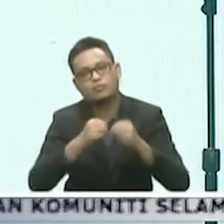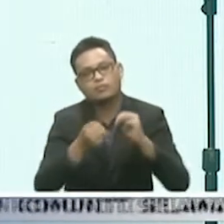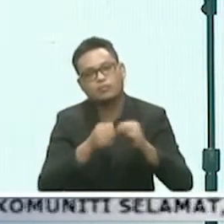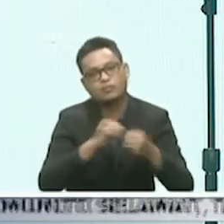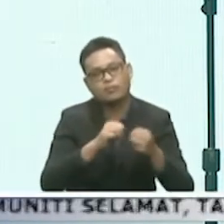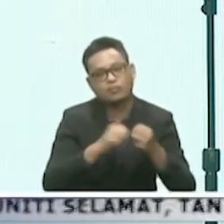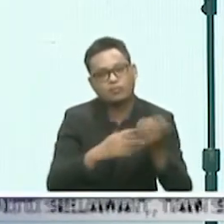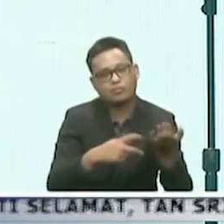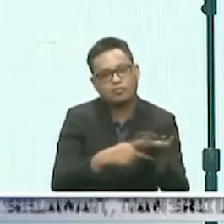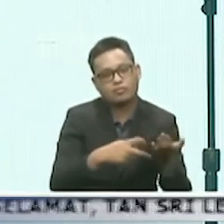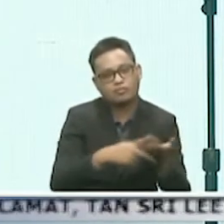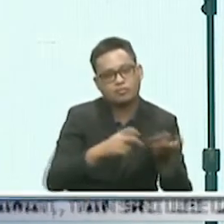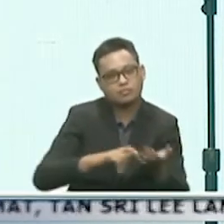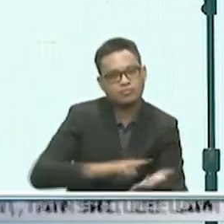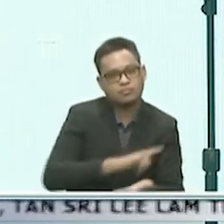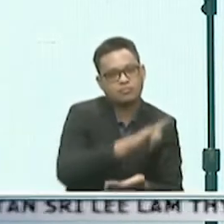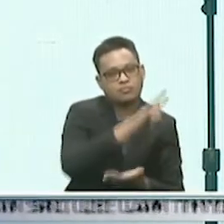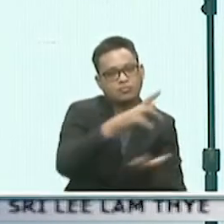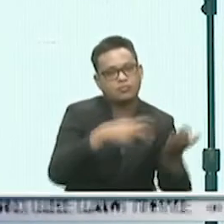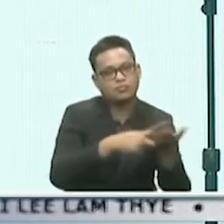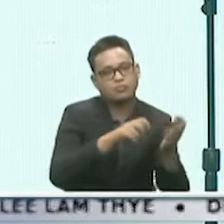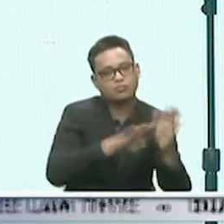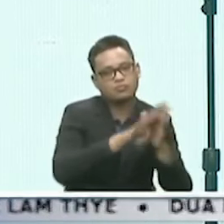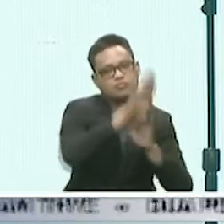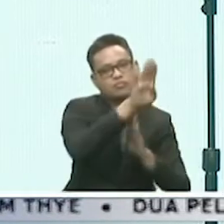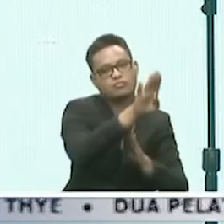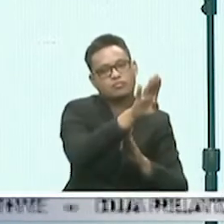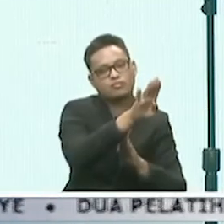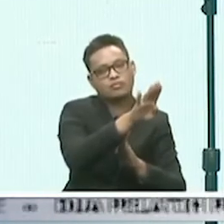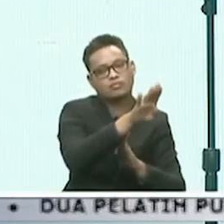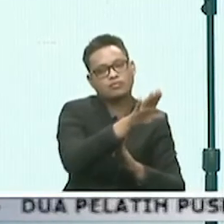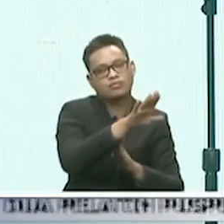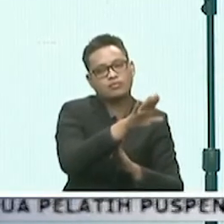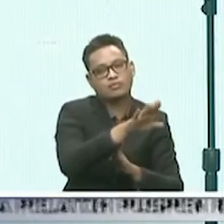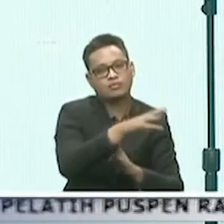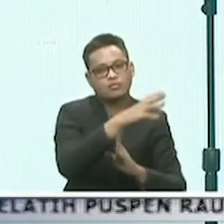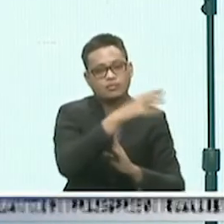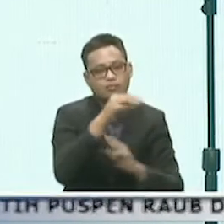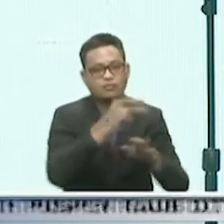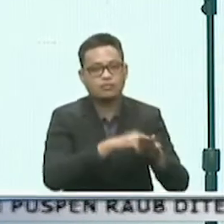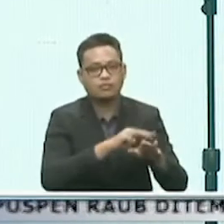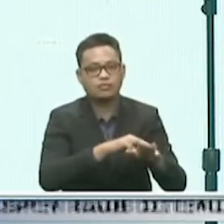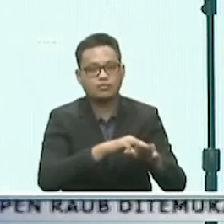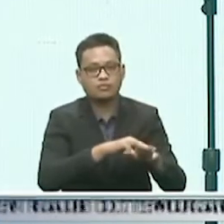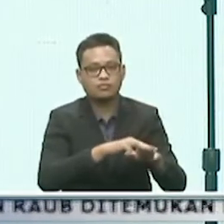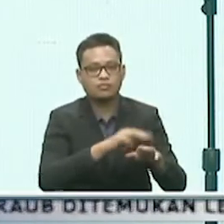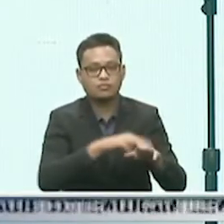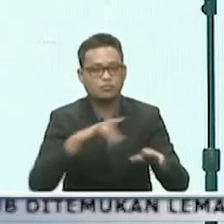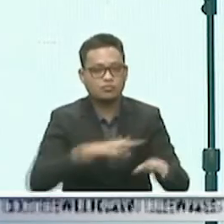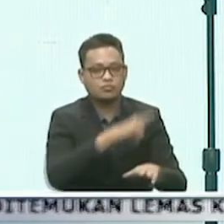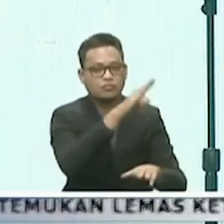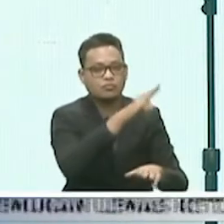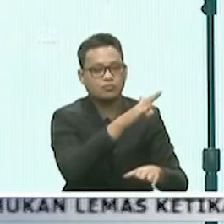harga tiket penerbangan yang tidak munasabah.Dan masa penerbangan ditunda